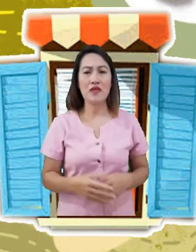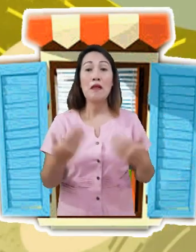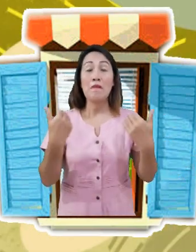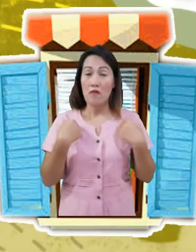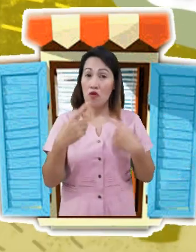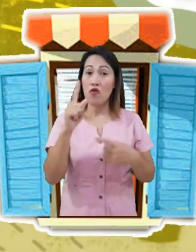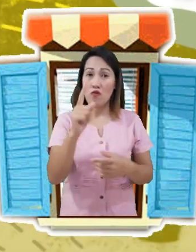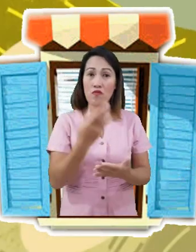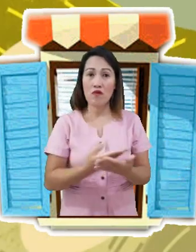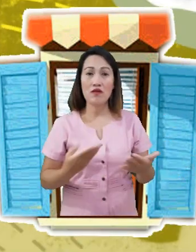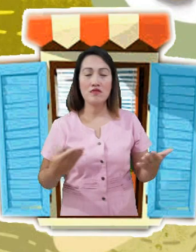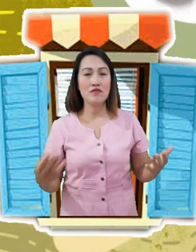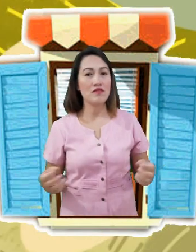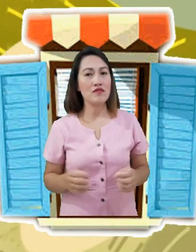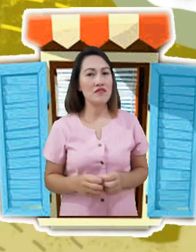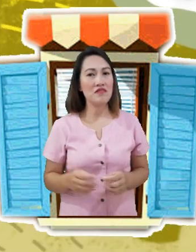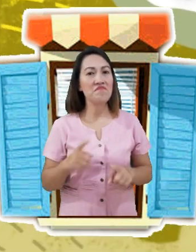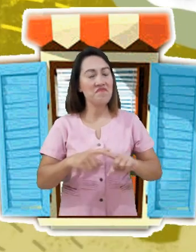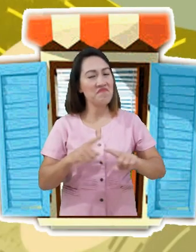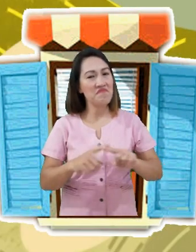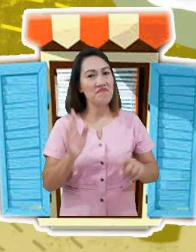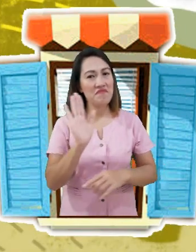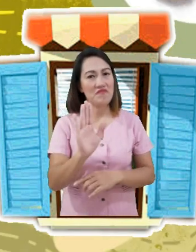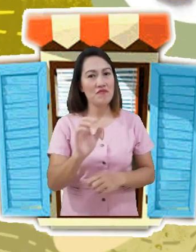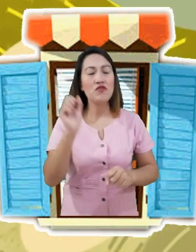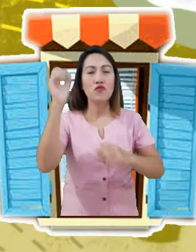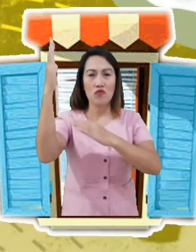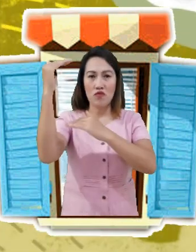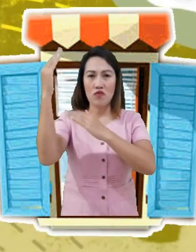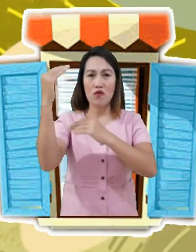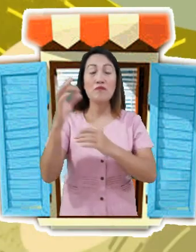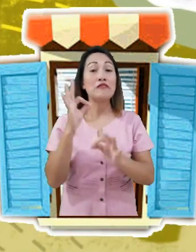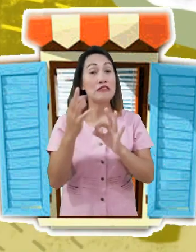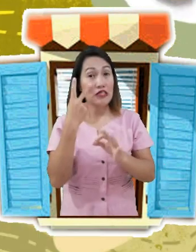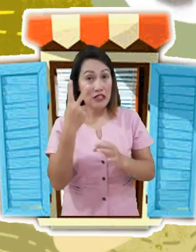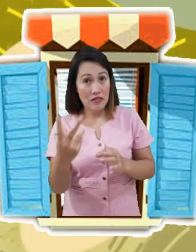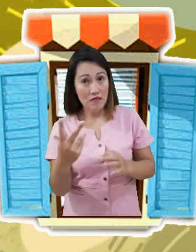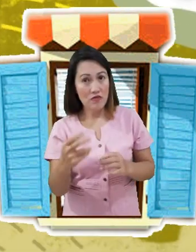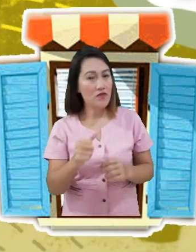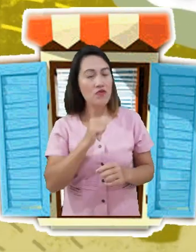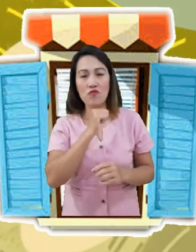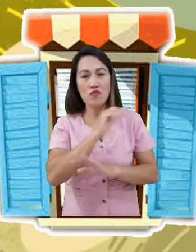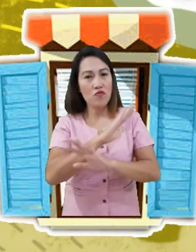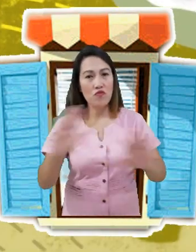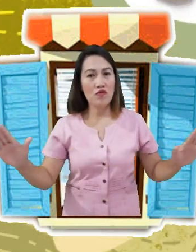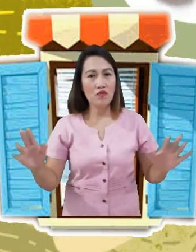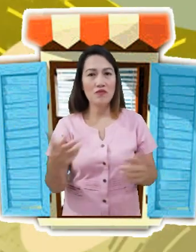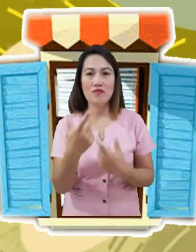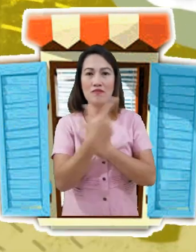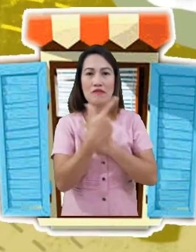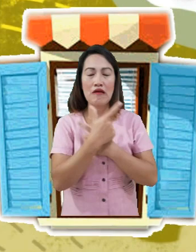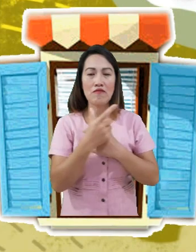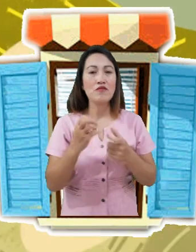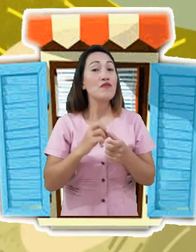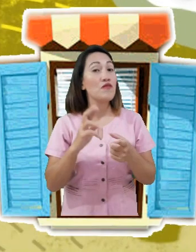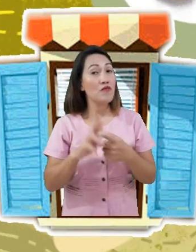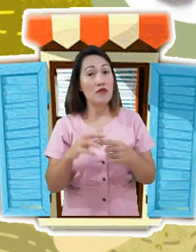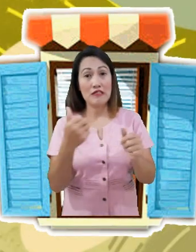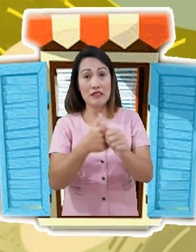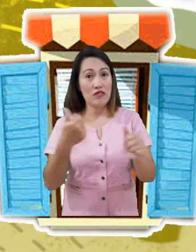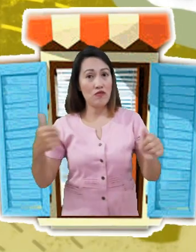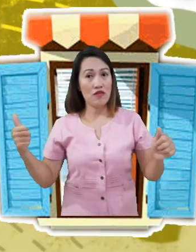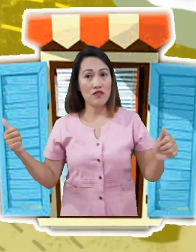Mayroong isang bagay na kakaiba sa kanya, kaya sana, pag nakita mo siya, huwag mo siyang pagtatawanan o di kaya